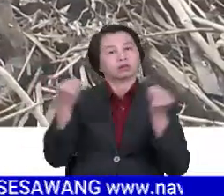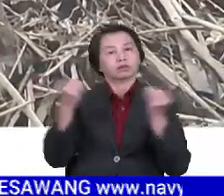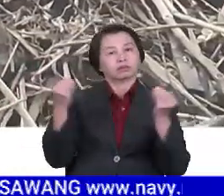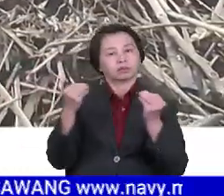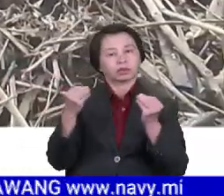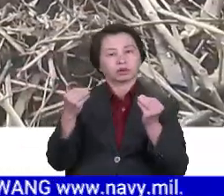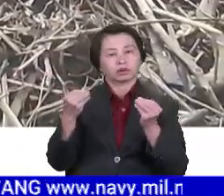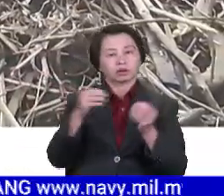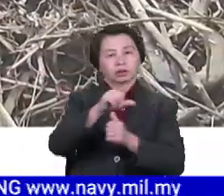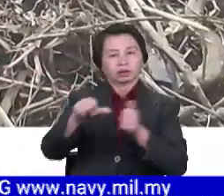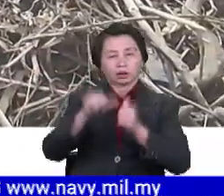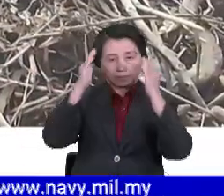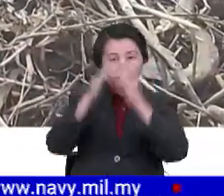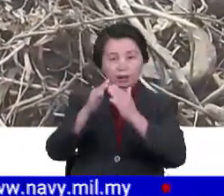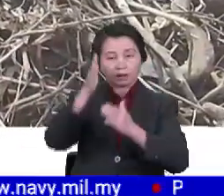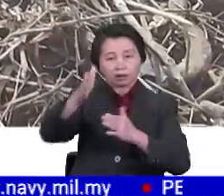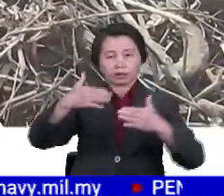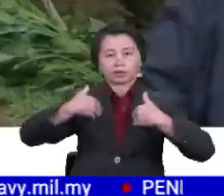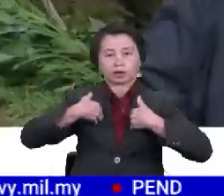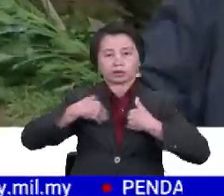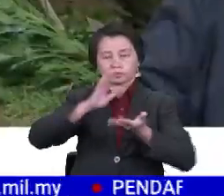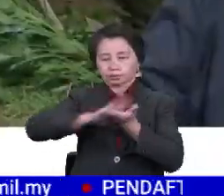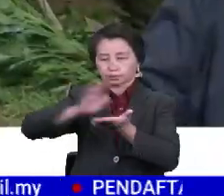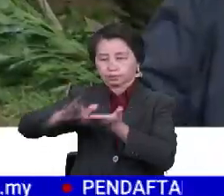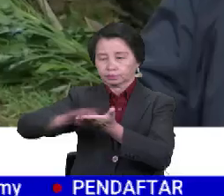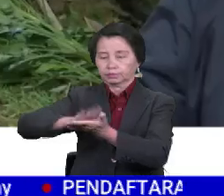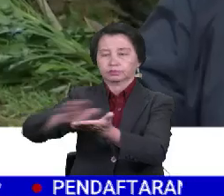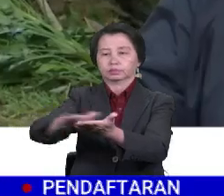Majlis Tindakan Sosial Pahang akan mengadakan gotong royong lah untuk